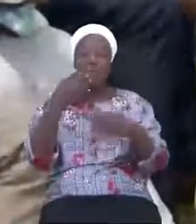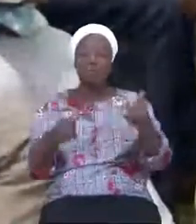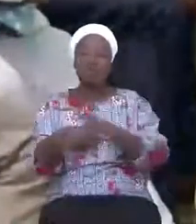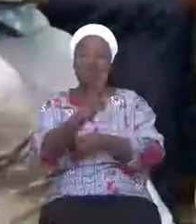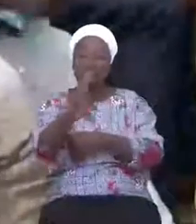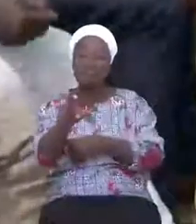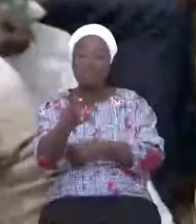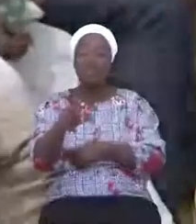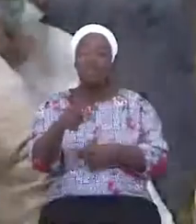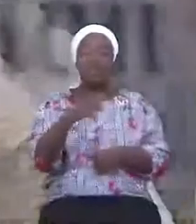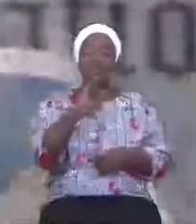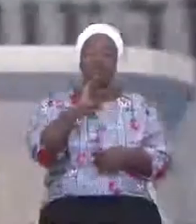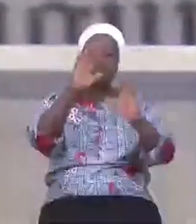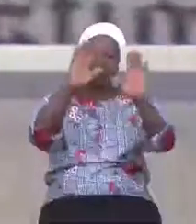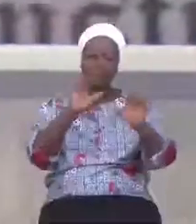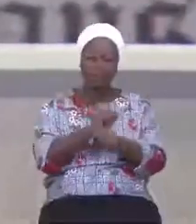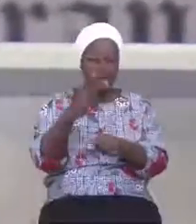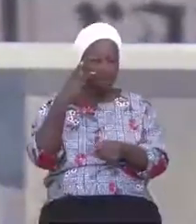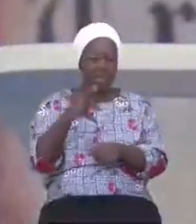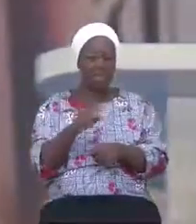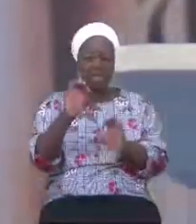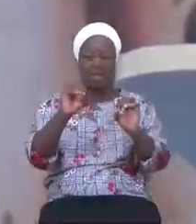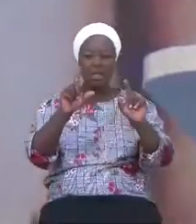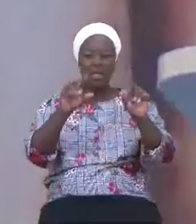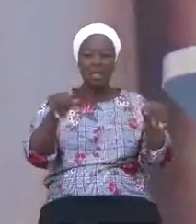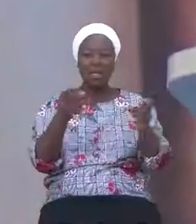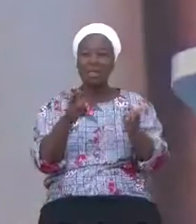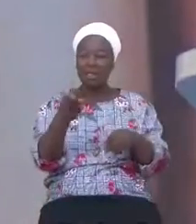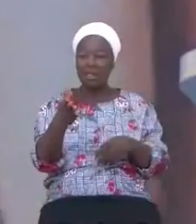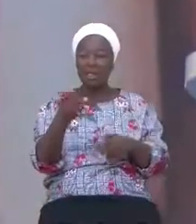Élie, là-bas. Des chats étaient venus du ciel.